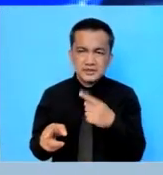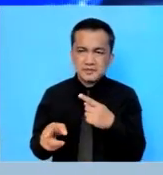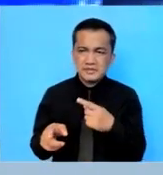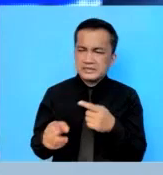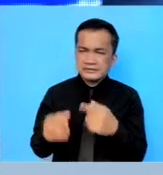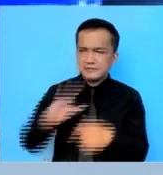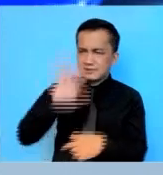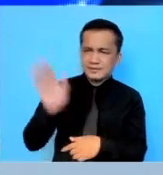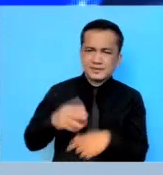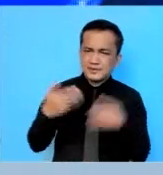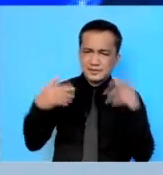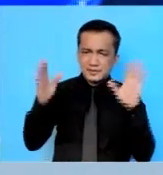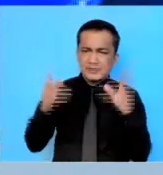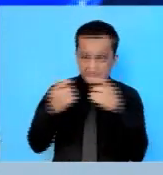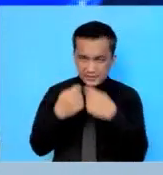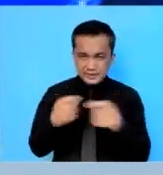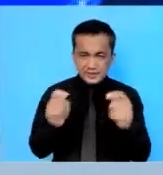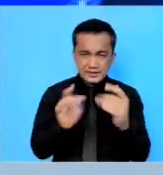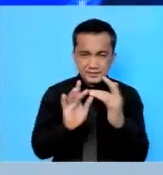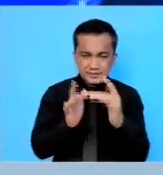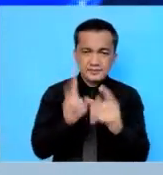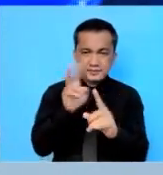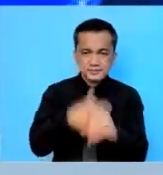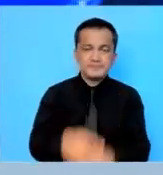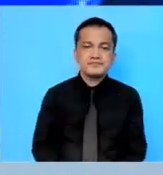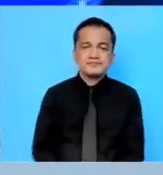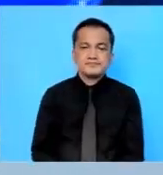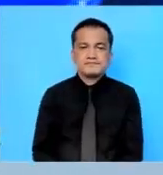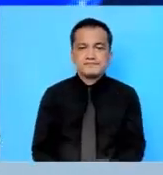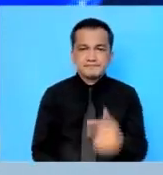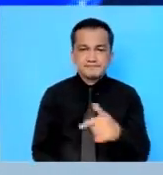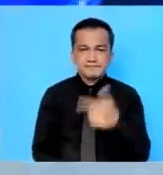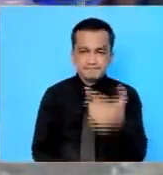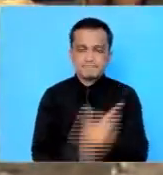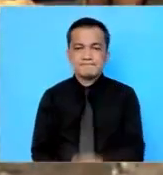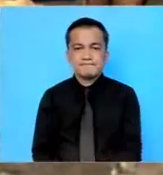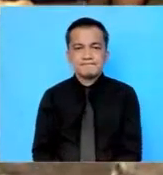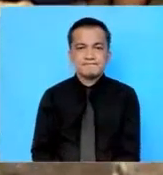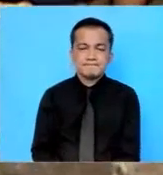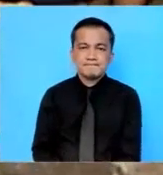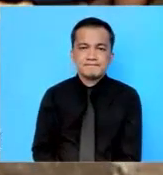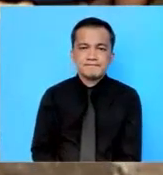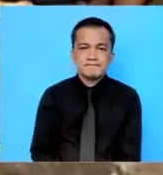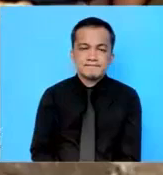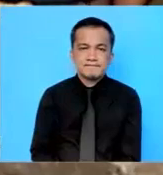mag-apply online. Nasa frontline ng balitang yan, si Jenny Dongon.